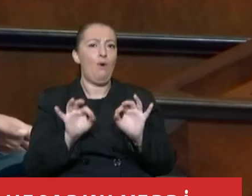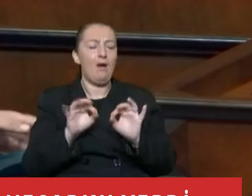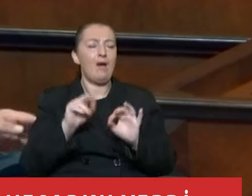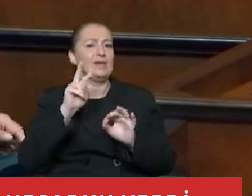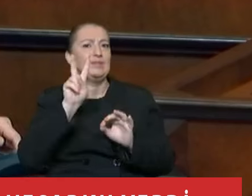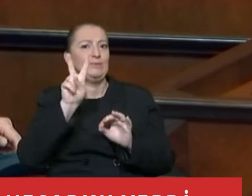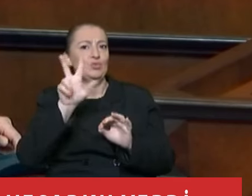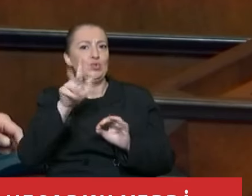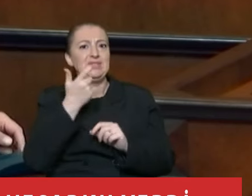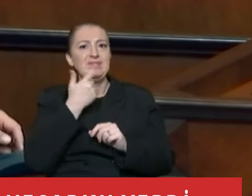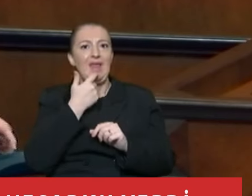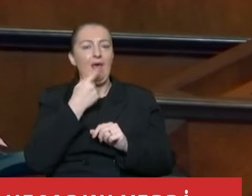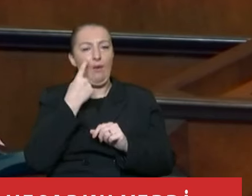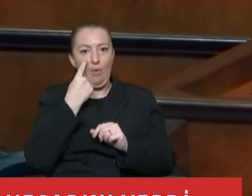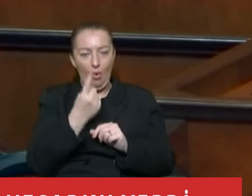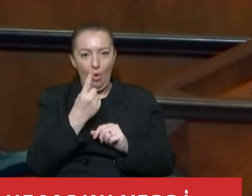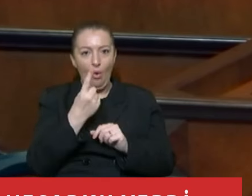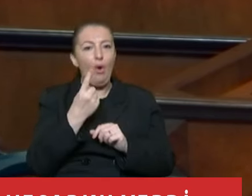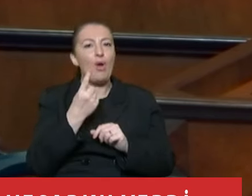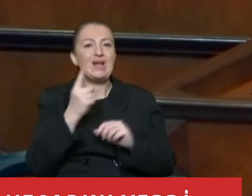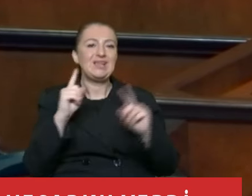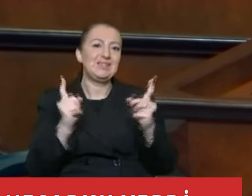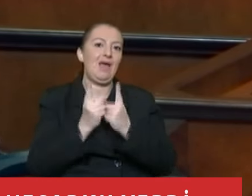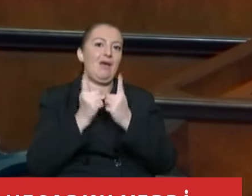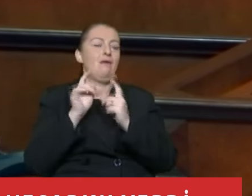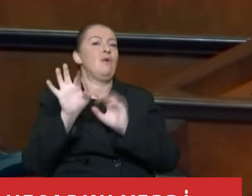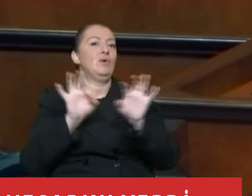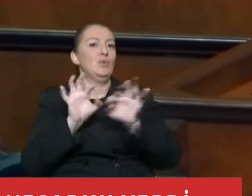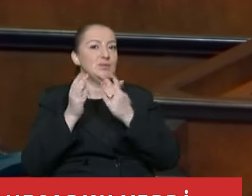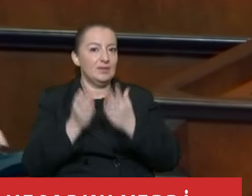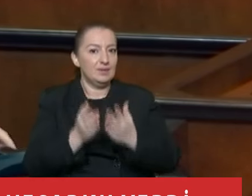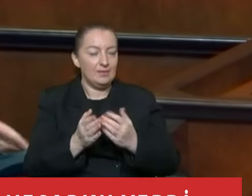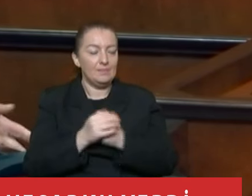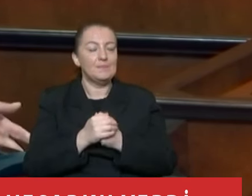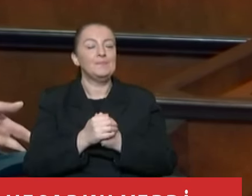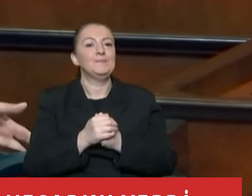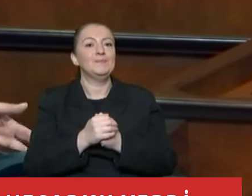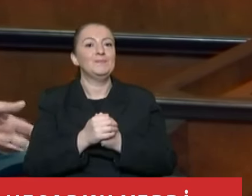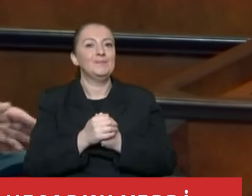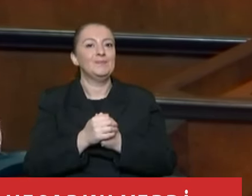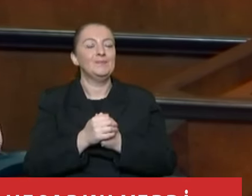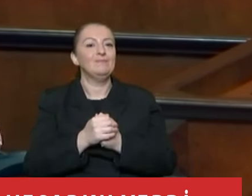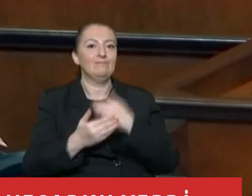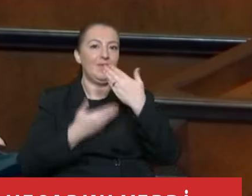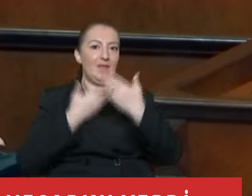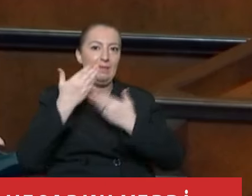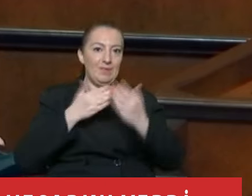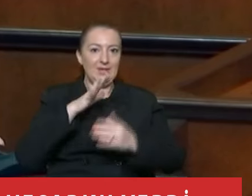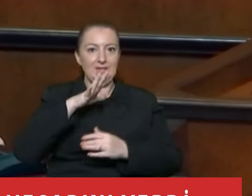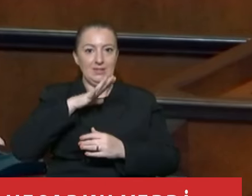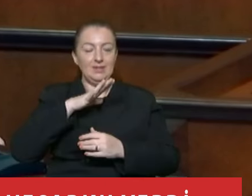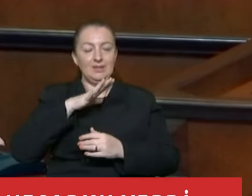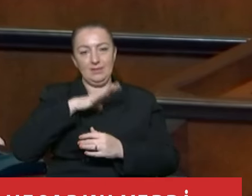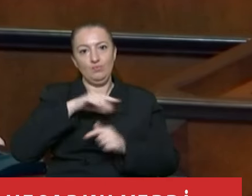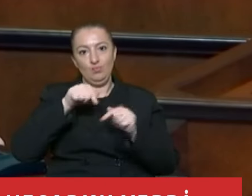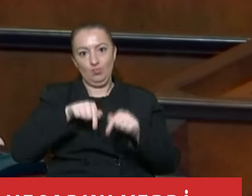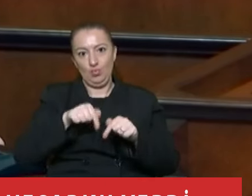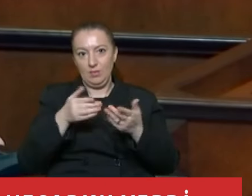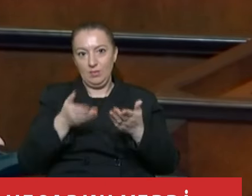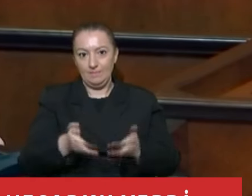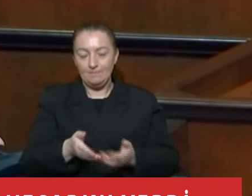2023 yılının bir özetiyle Eee sunum yapmak için karşınızdayım